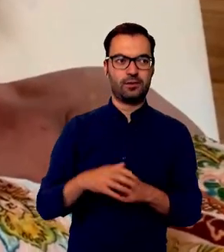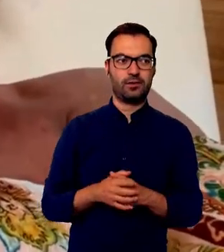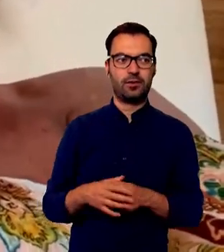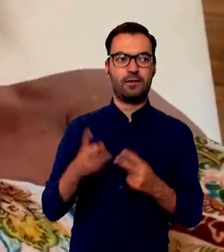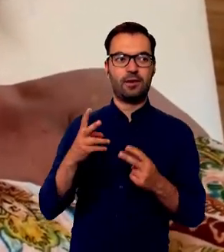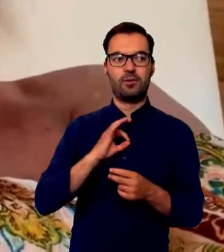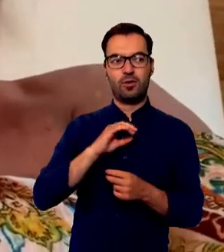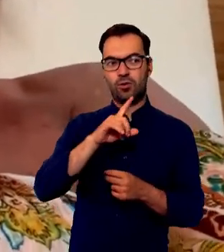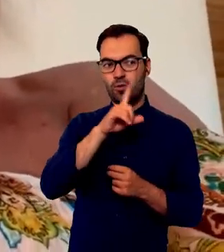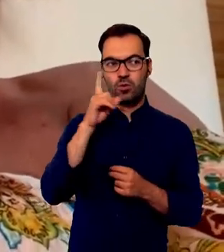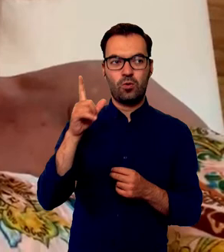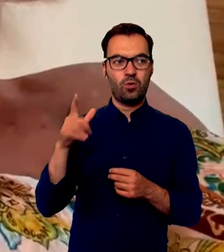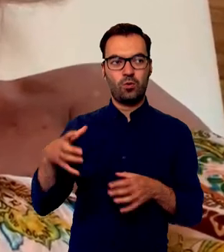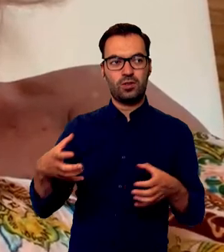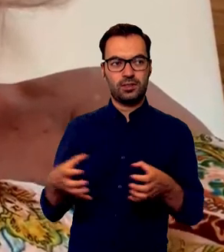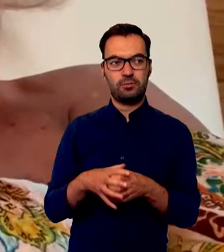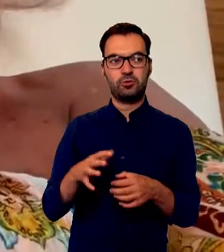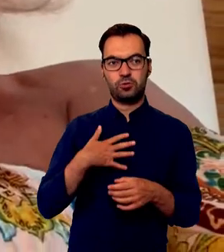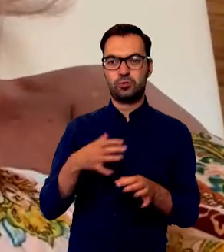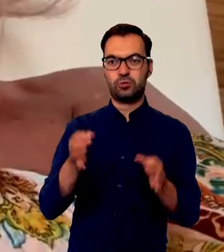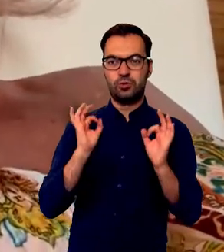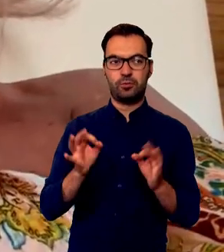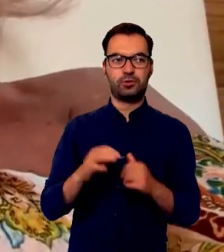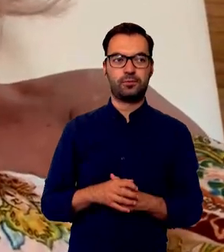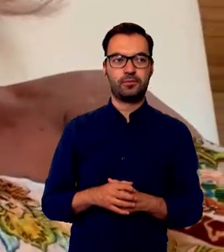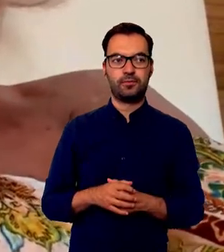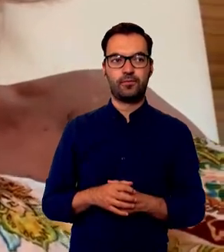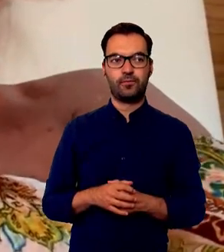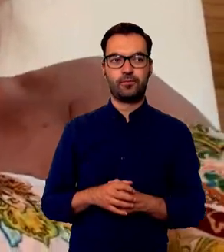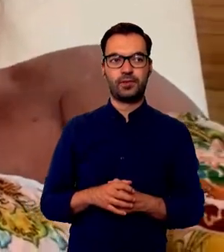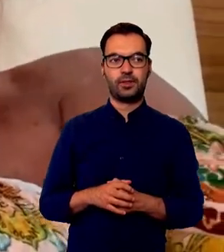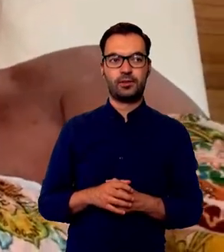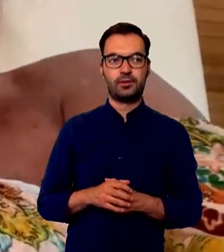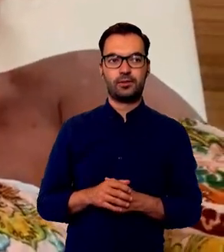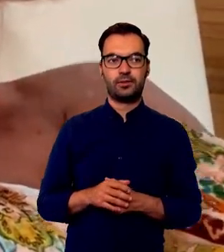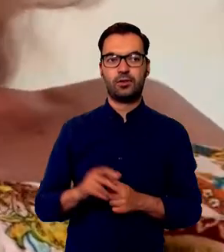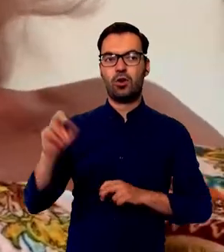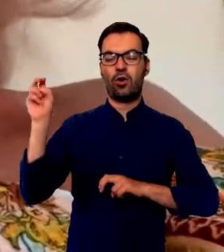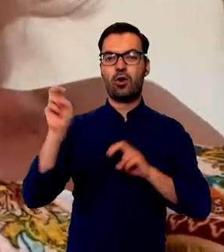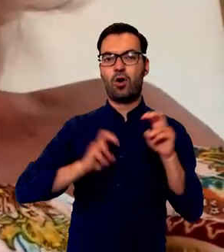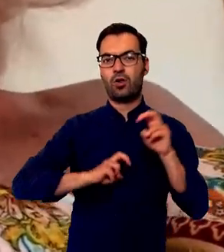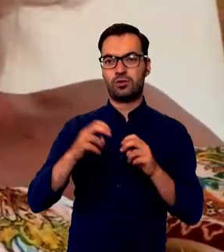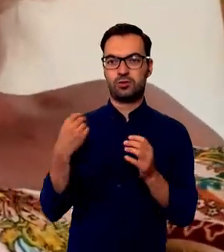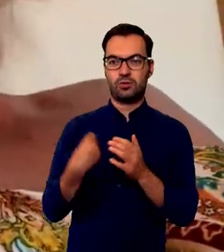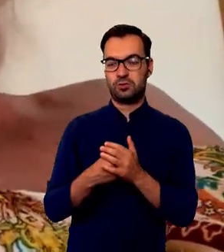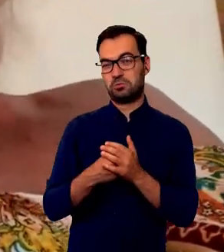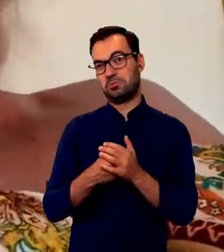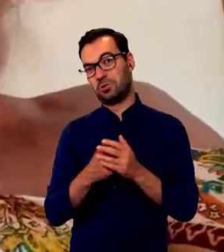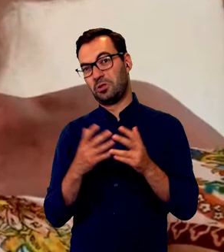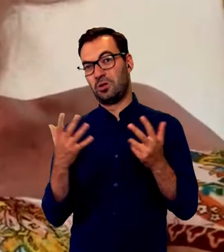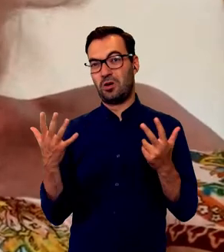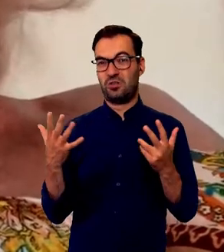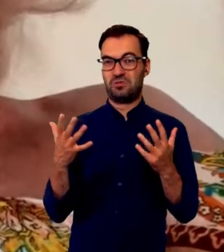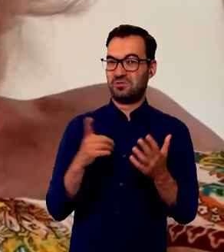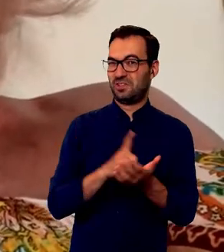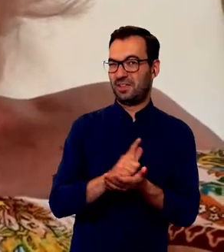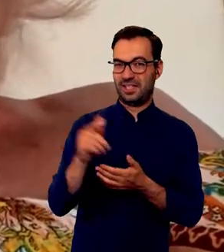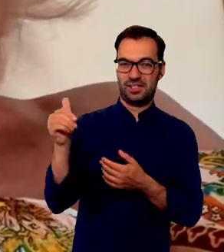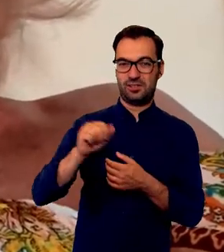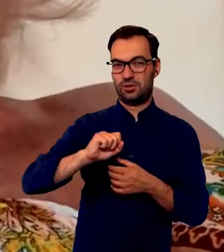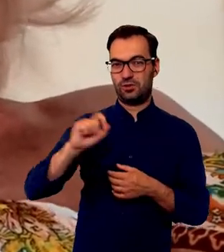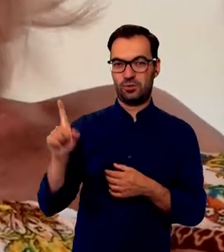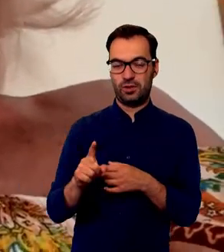żeby moi ludzie czuli się dobrze. No natomiast tutaj ten hotel kosztuje tam 8, 10, 12 tysięcy